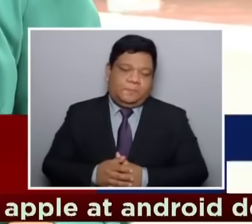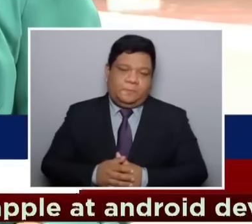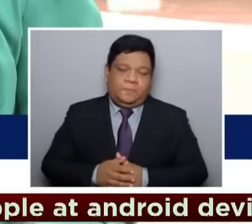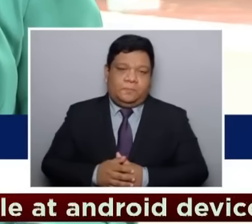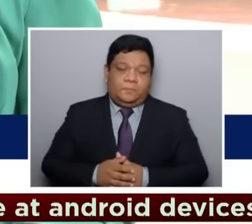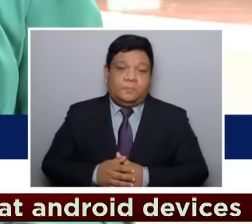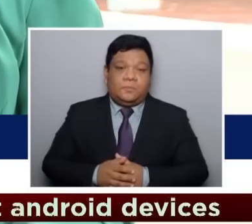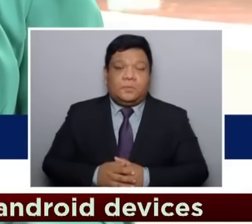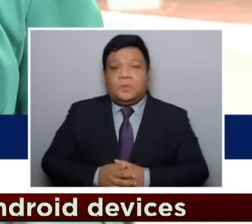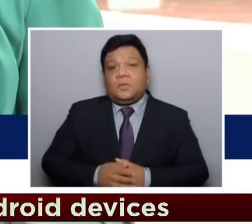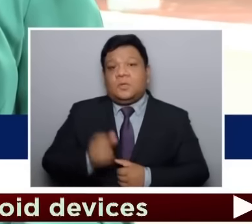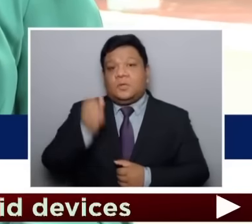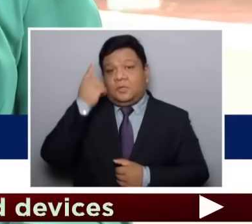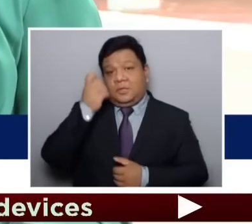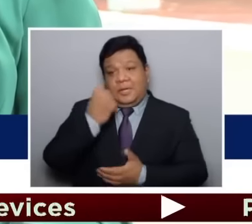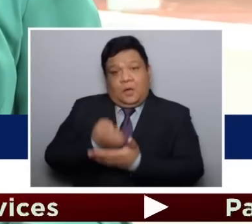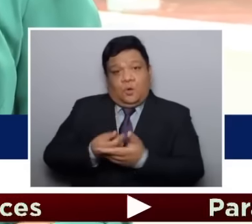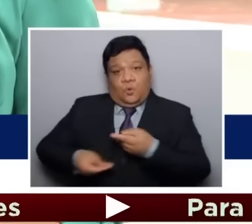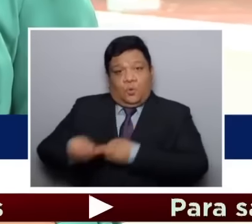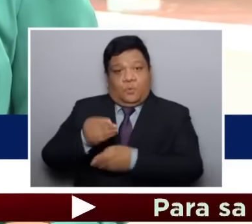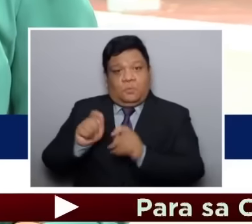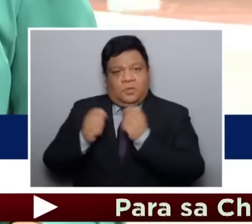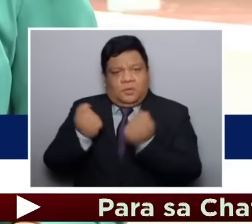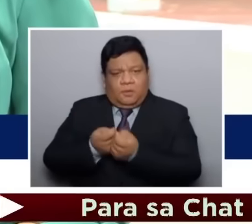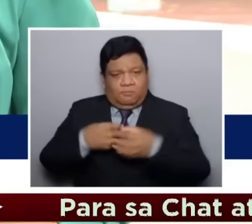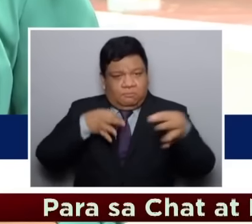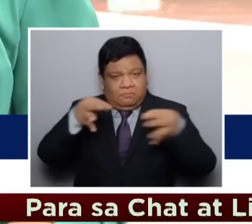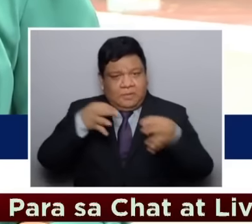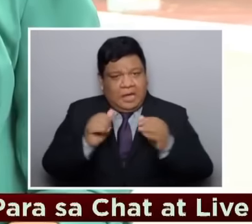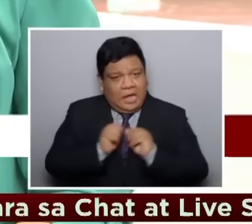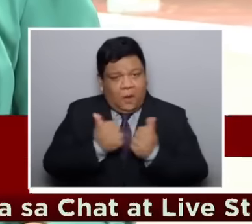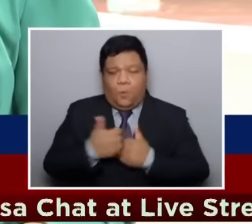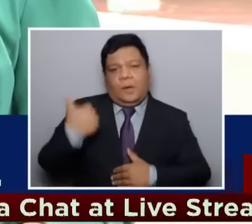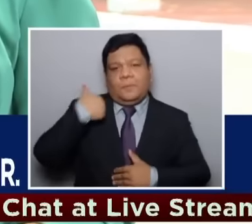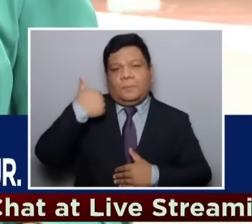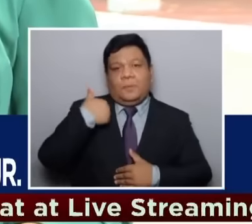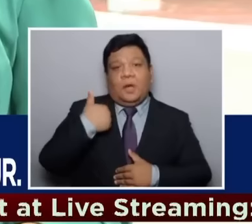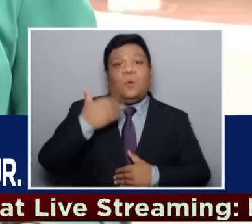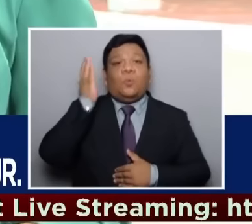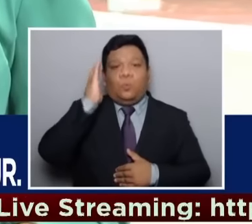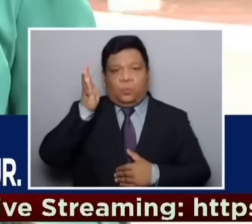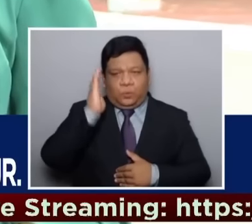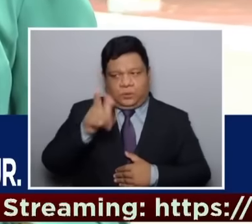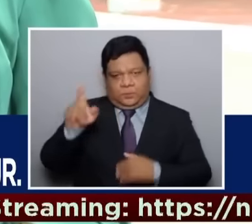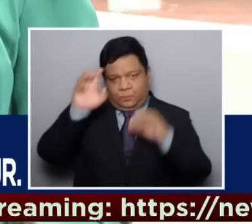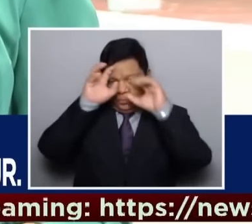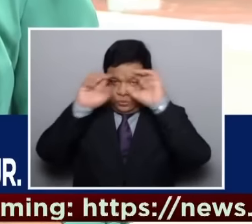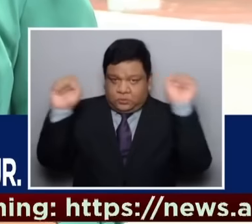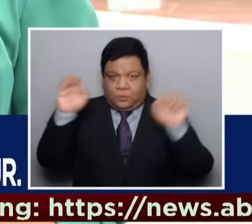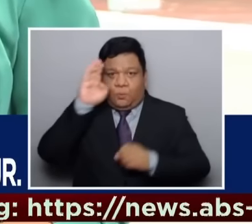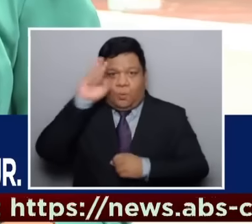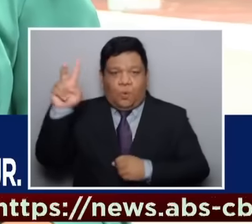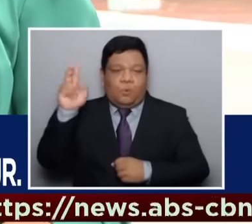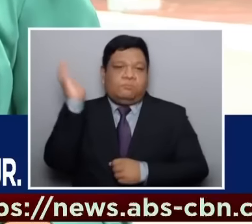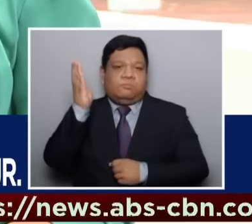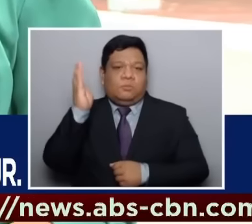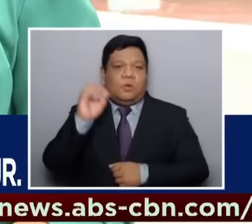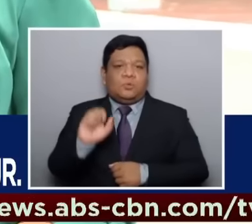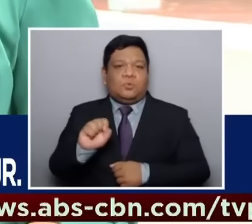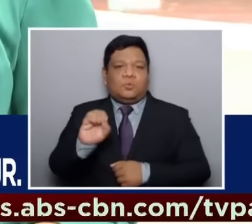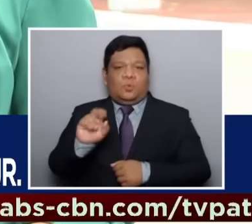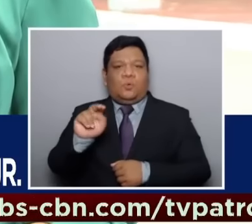detalye ang economic team kung paano nila gagawin ito dahil anila ilalatag ito mismo ng Pangulong Marcos sa kanyang unang State of the